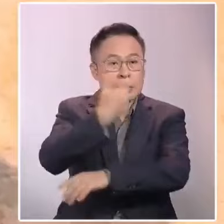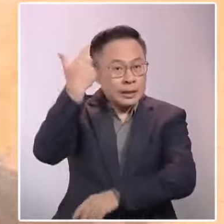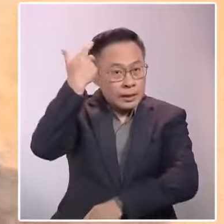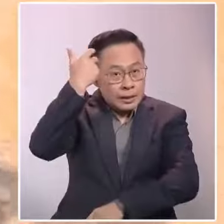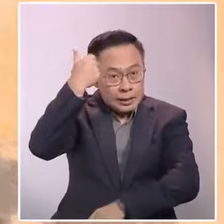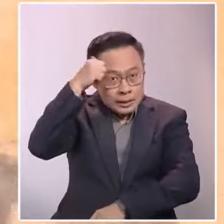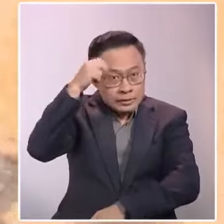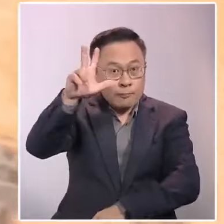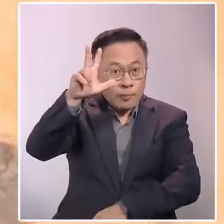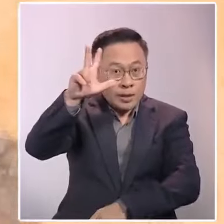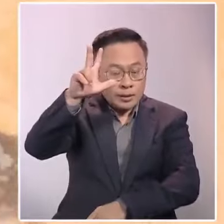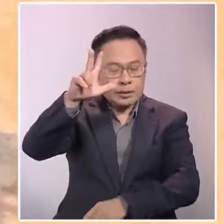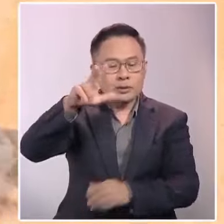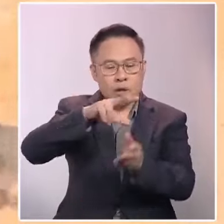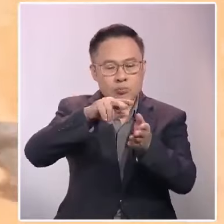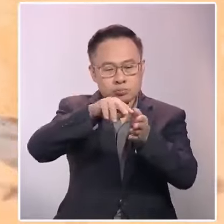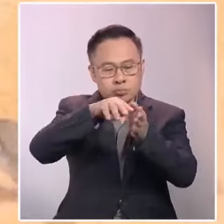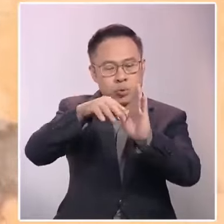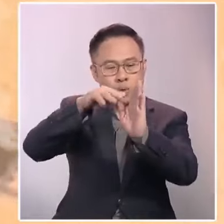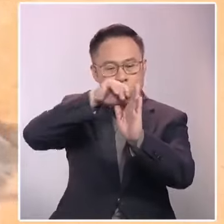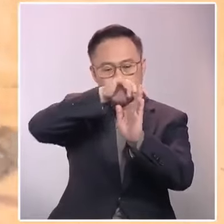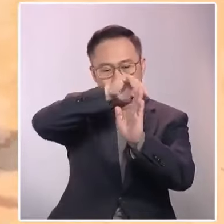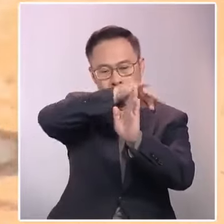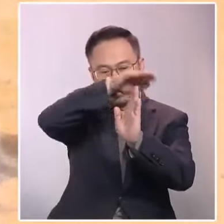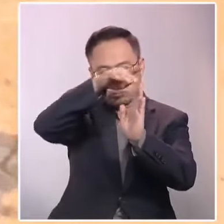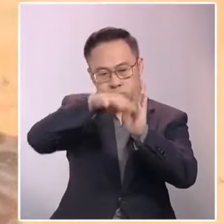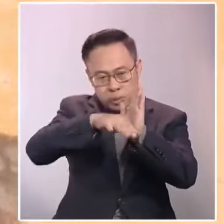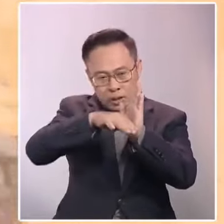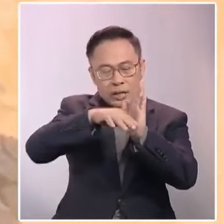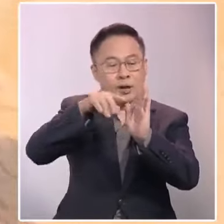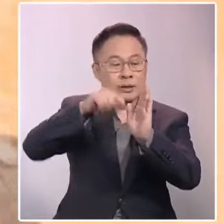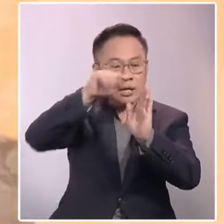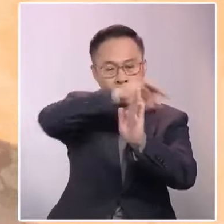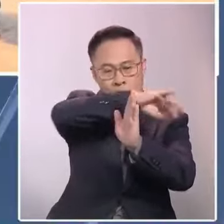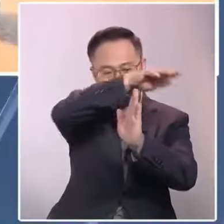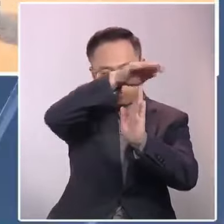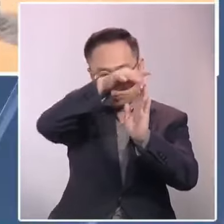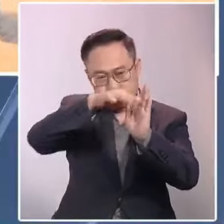ำปิงนะครับแต่ช่วงนี้ก็ยังคงต้องทนจมน้ำในระดับสูงกันต่อไปครับ